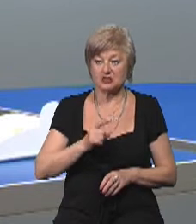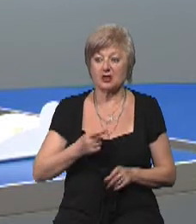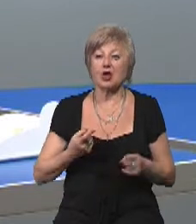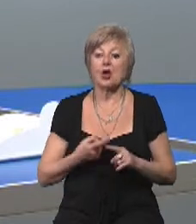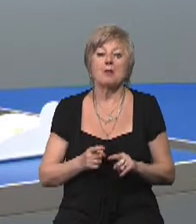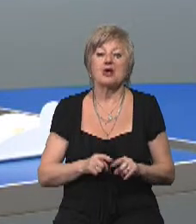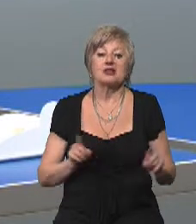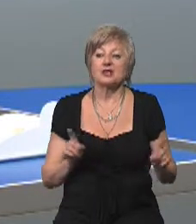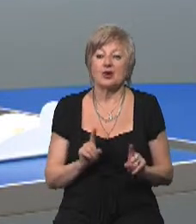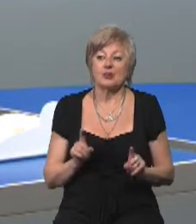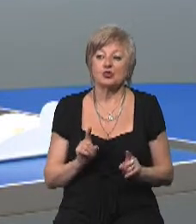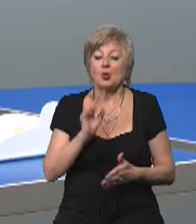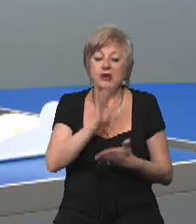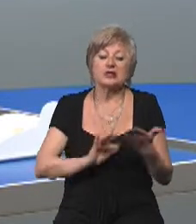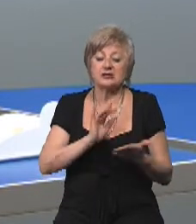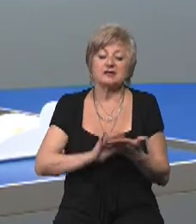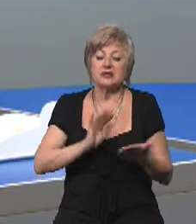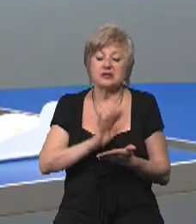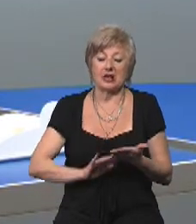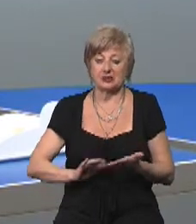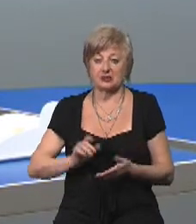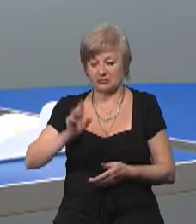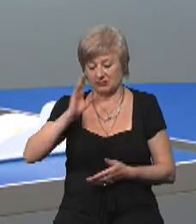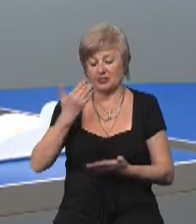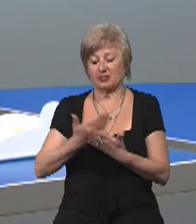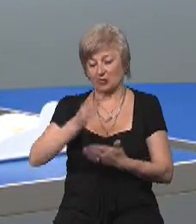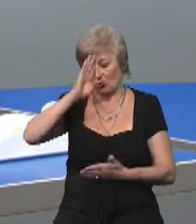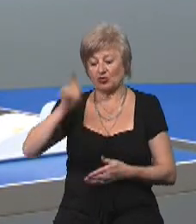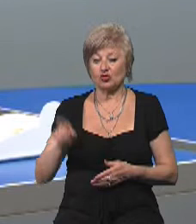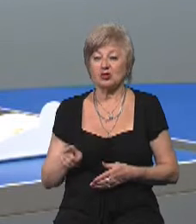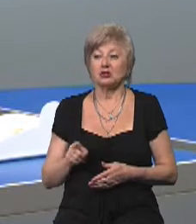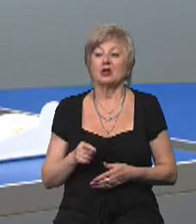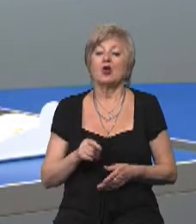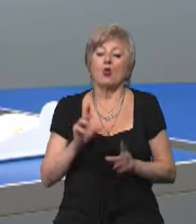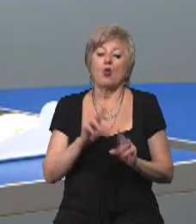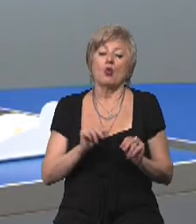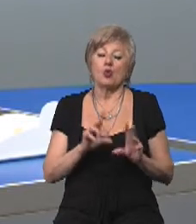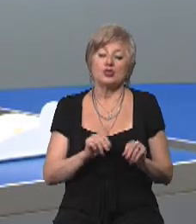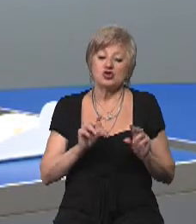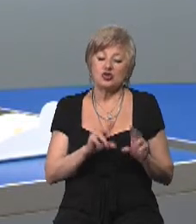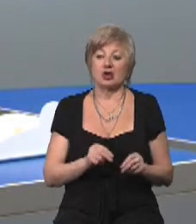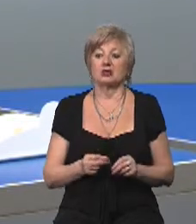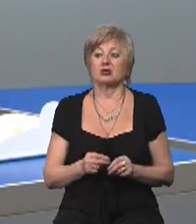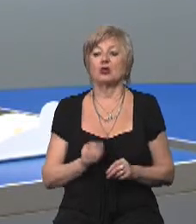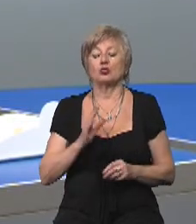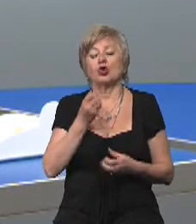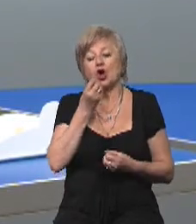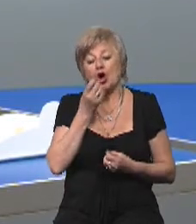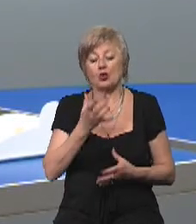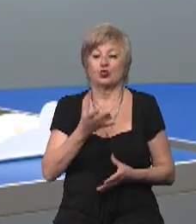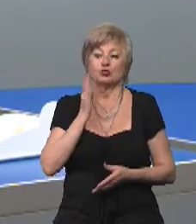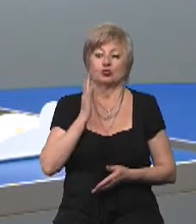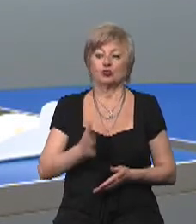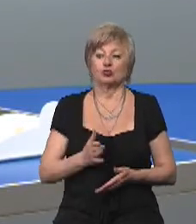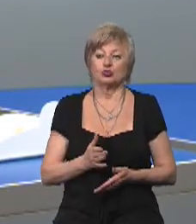тому що вибачається кривдник, тому що він обіцяє не, ну, бути хорошим, так,